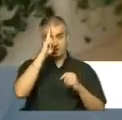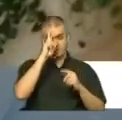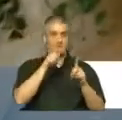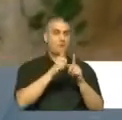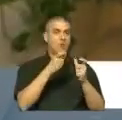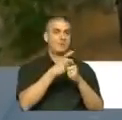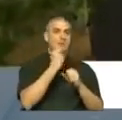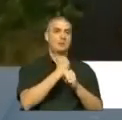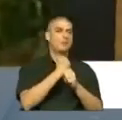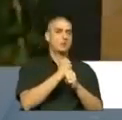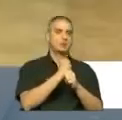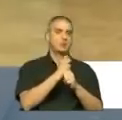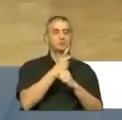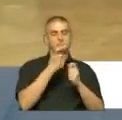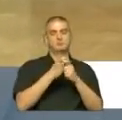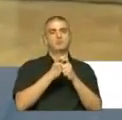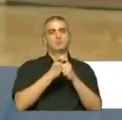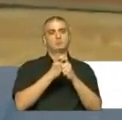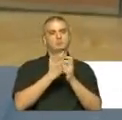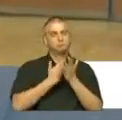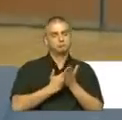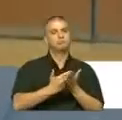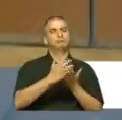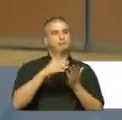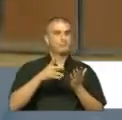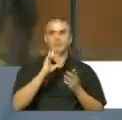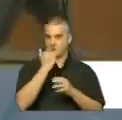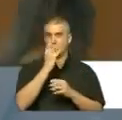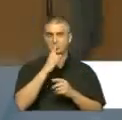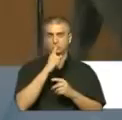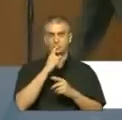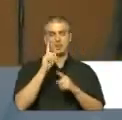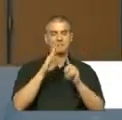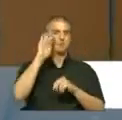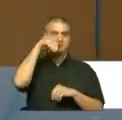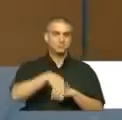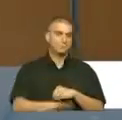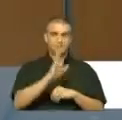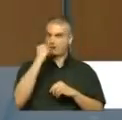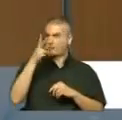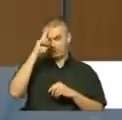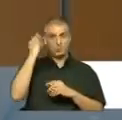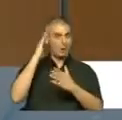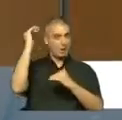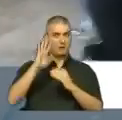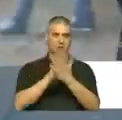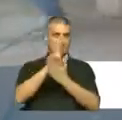מפלגת העבודה, הן מפלגות שאומנם יש להן צוק איטים לפעמים, גם הליכוד היה 12 מנדטים